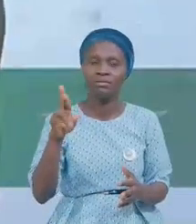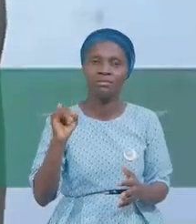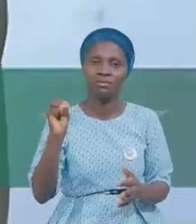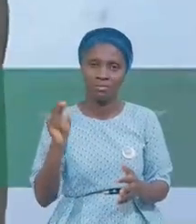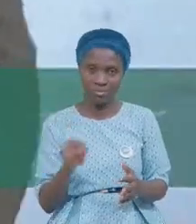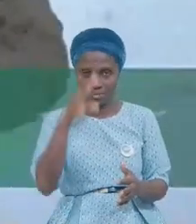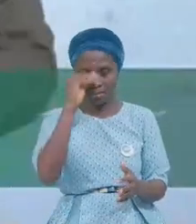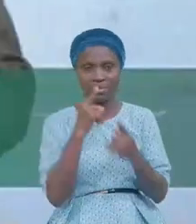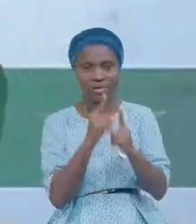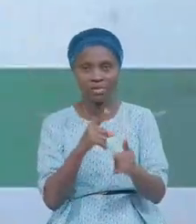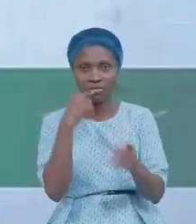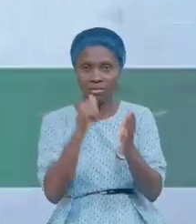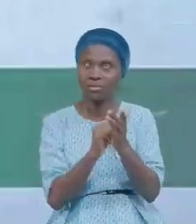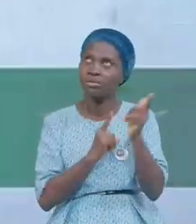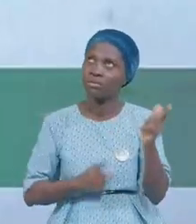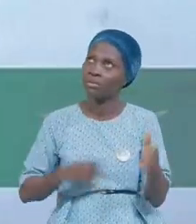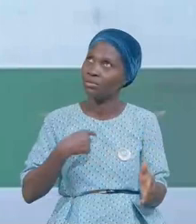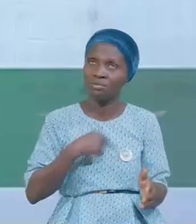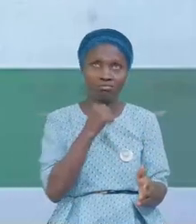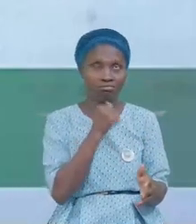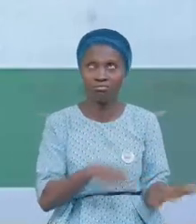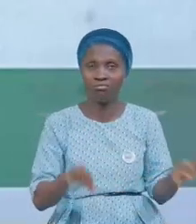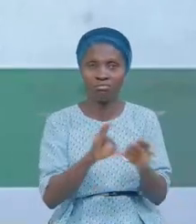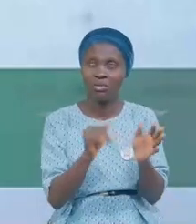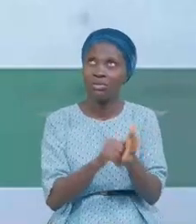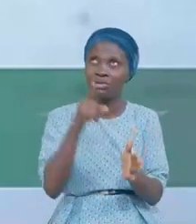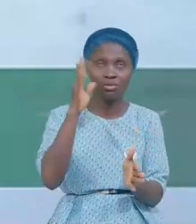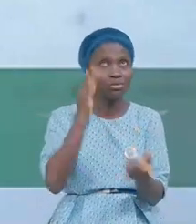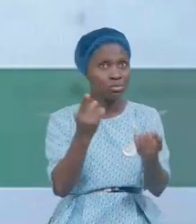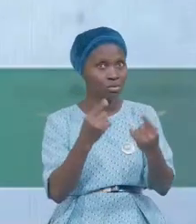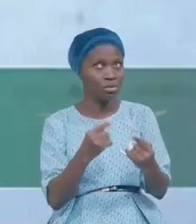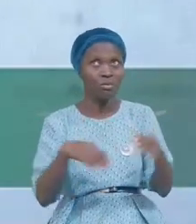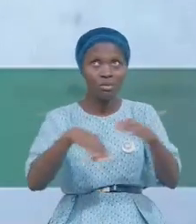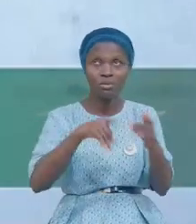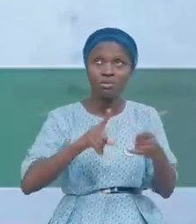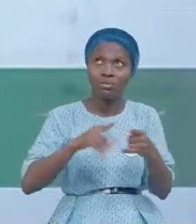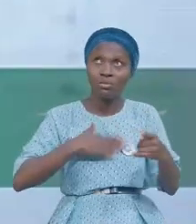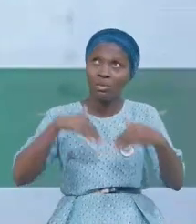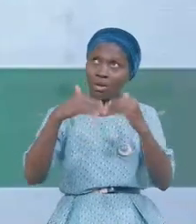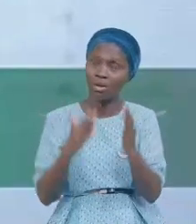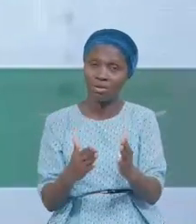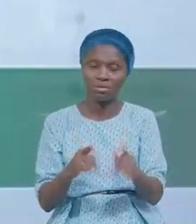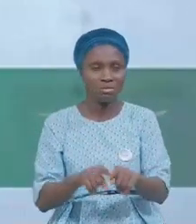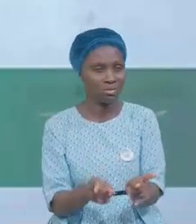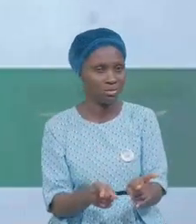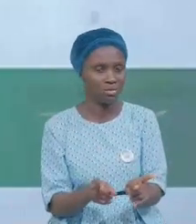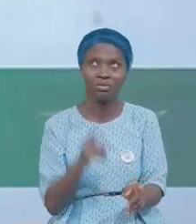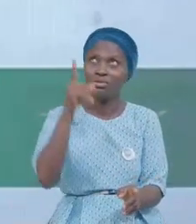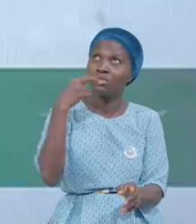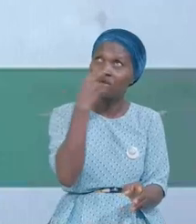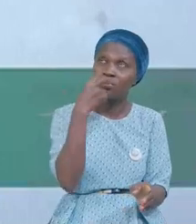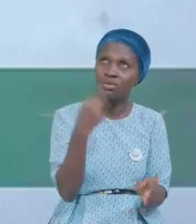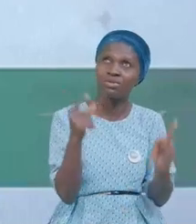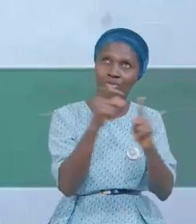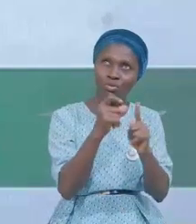pas digne que tu entres sous mon toit. » Mais dis seulement un